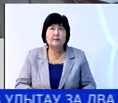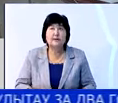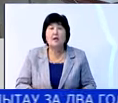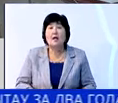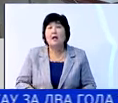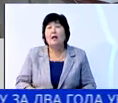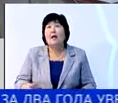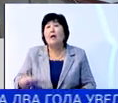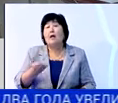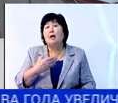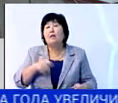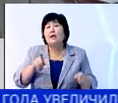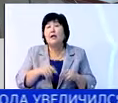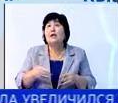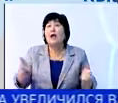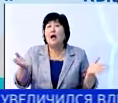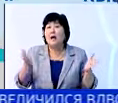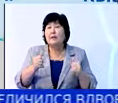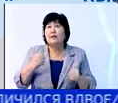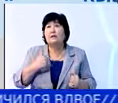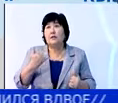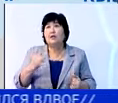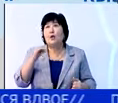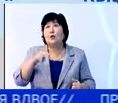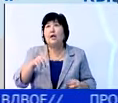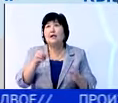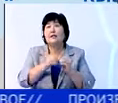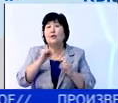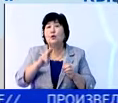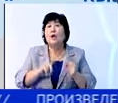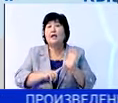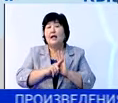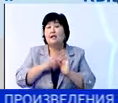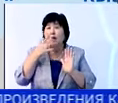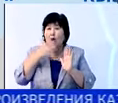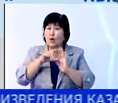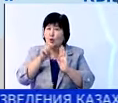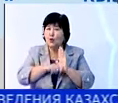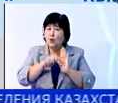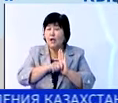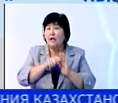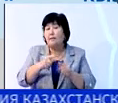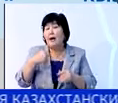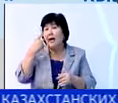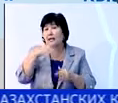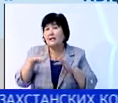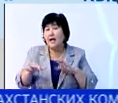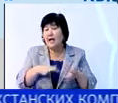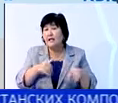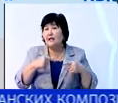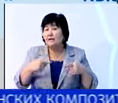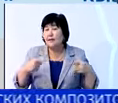Мы не повально всех там начинаем призывать. Мы вот с июля, 10 июля их начали изучать, понимаете? Изучаем по личным делам, по